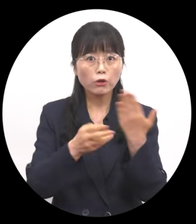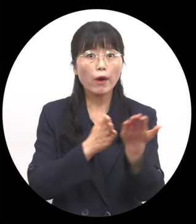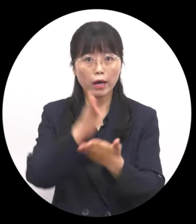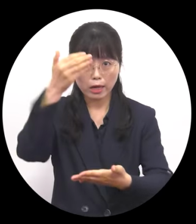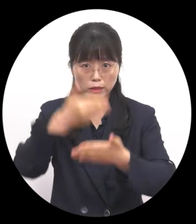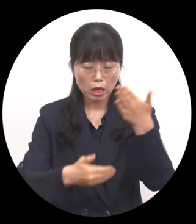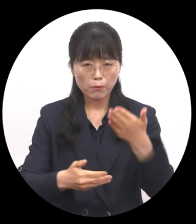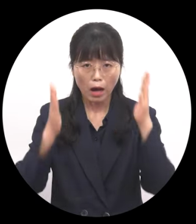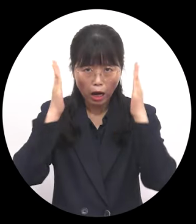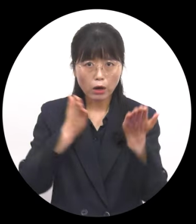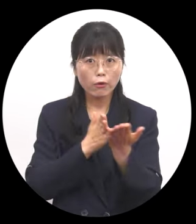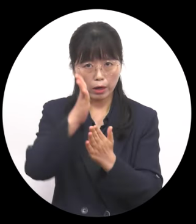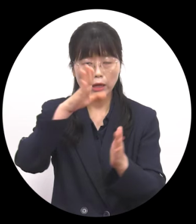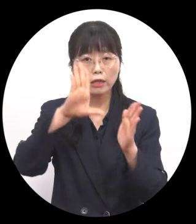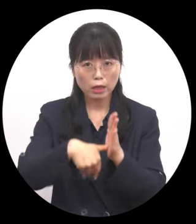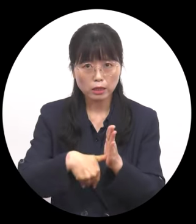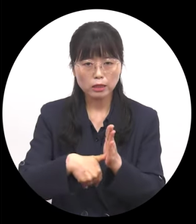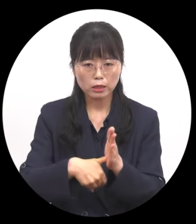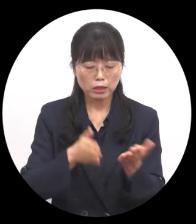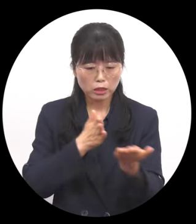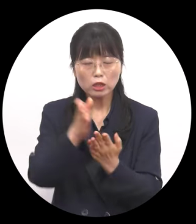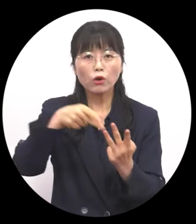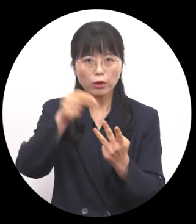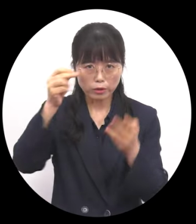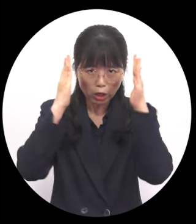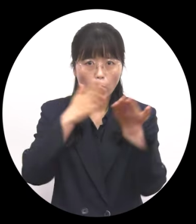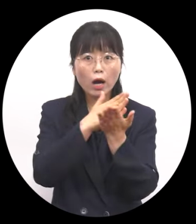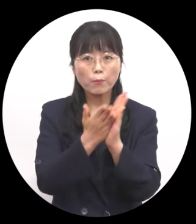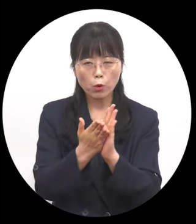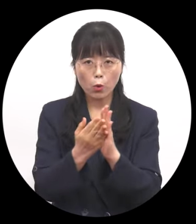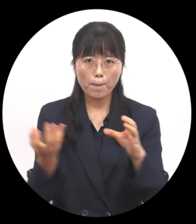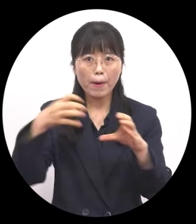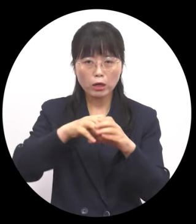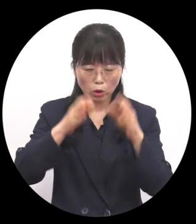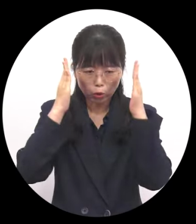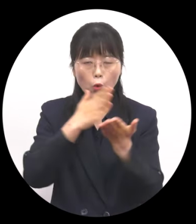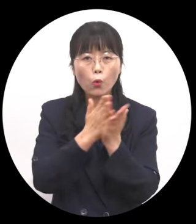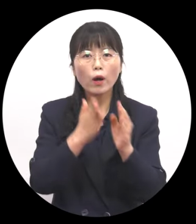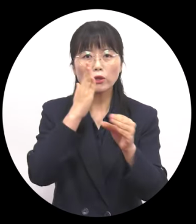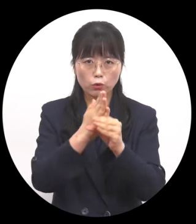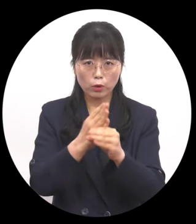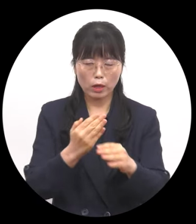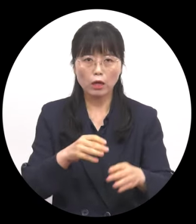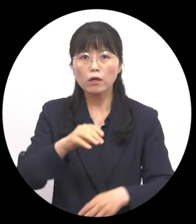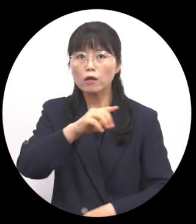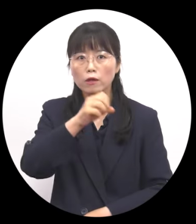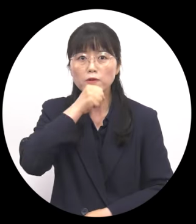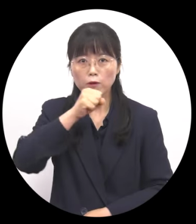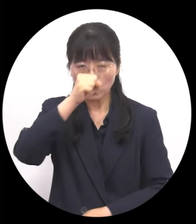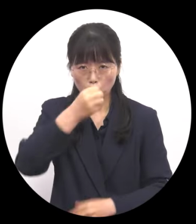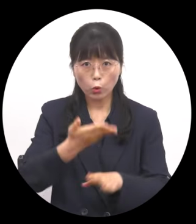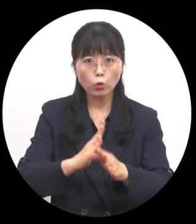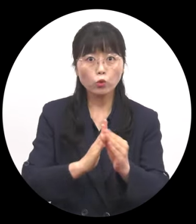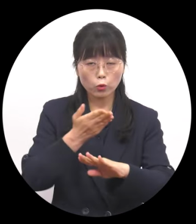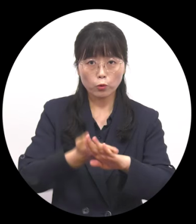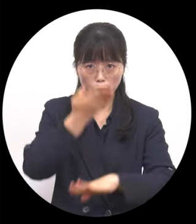의예과를 제외한 학과의 경우에는 진로 선택 과목에서 반영 교과 중에 상위 3과목을